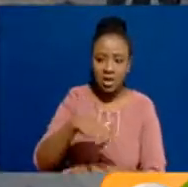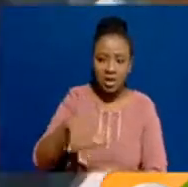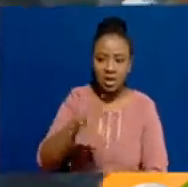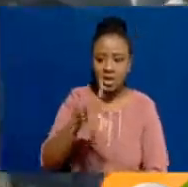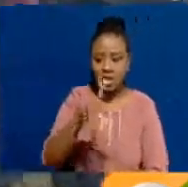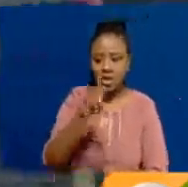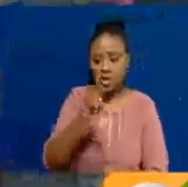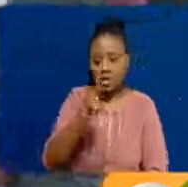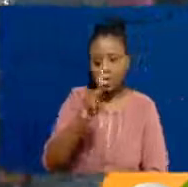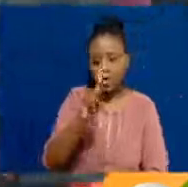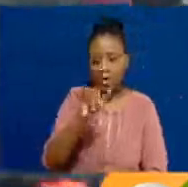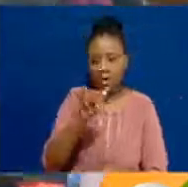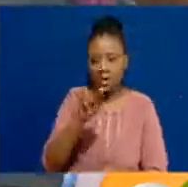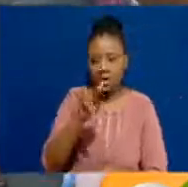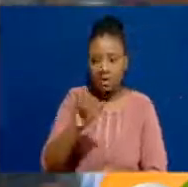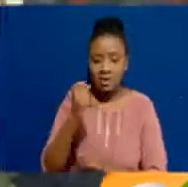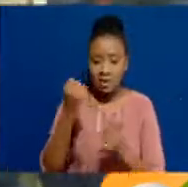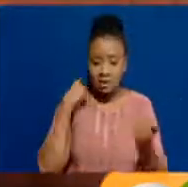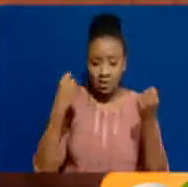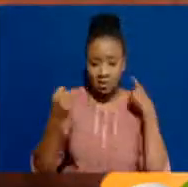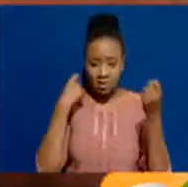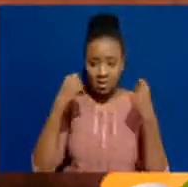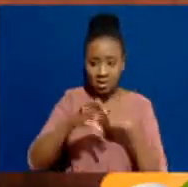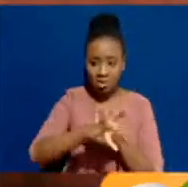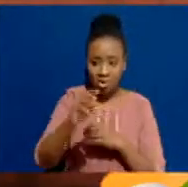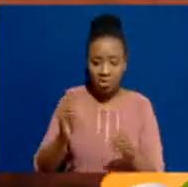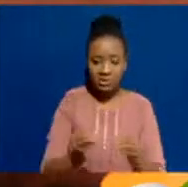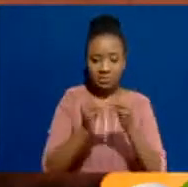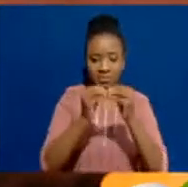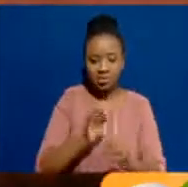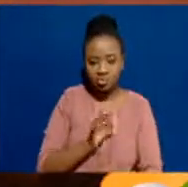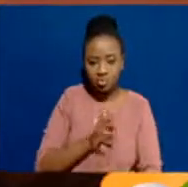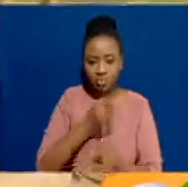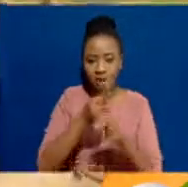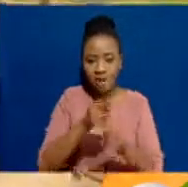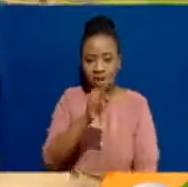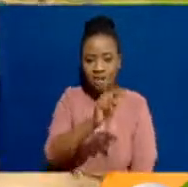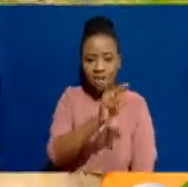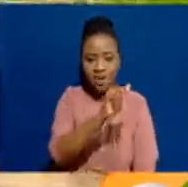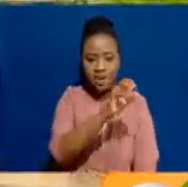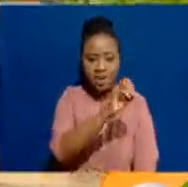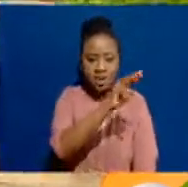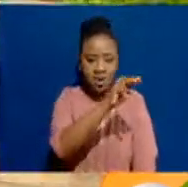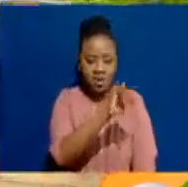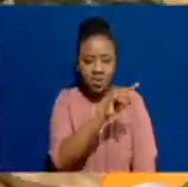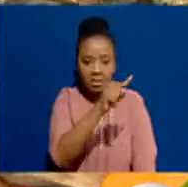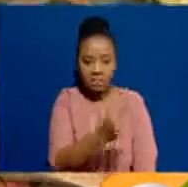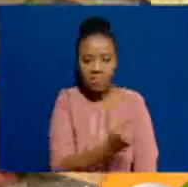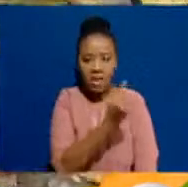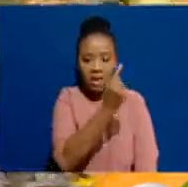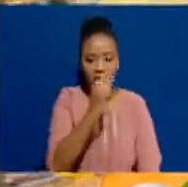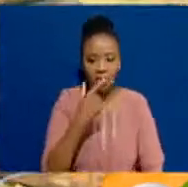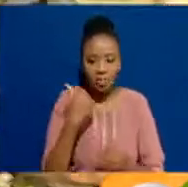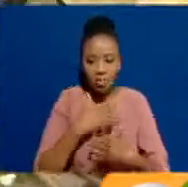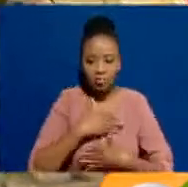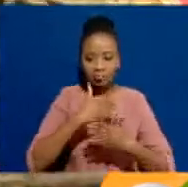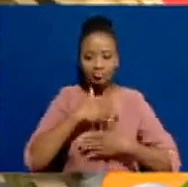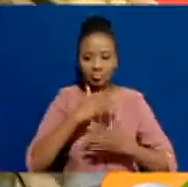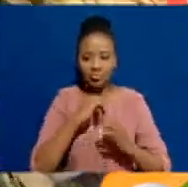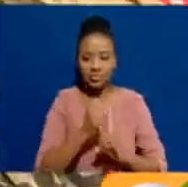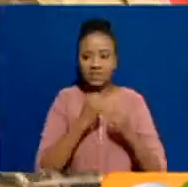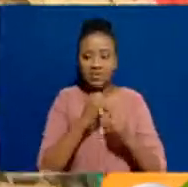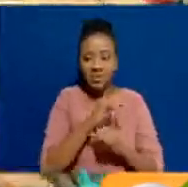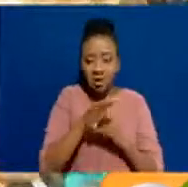kaunti ya Kericho, tunakutana na Naomi Kosgei. Naomi ndiye wa pekee kunusurika miongoni mwa